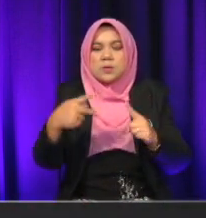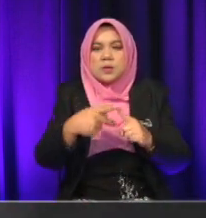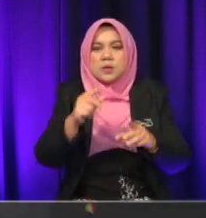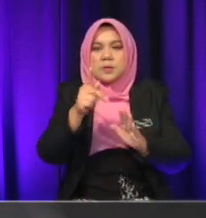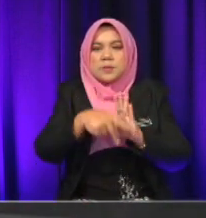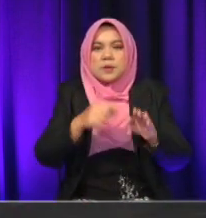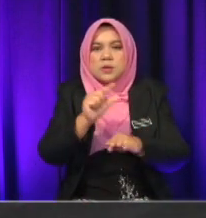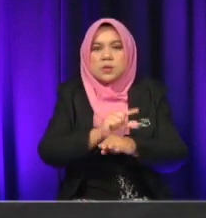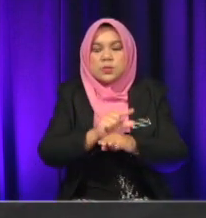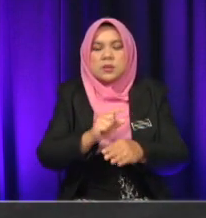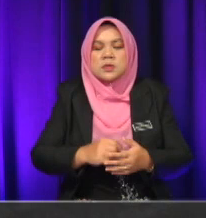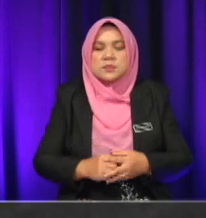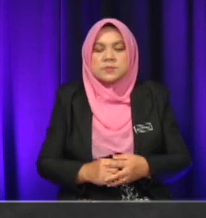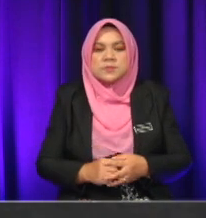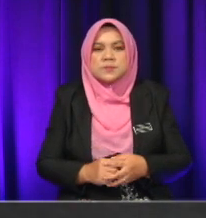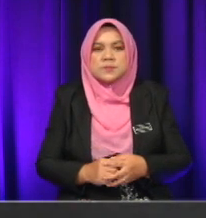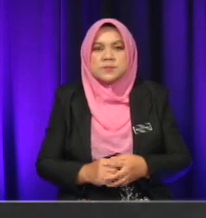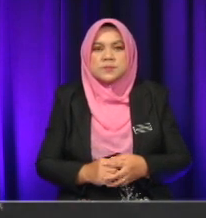Kita tengok jawapannya. Okey.